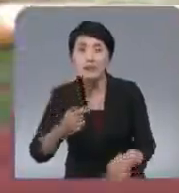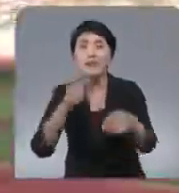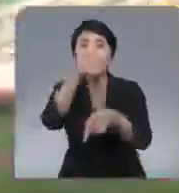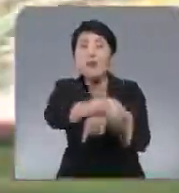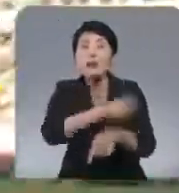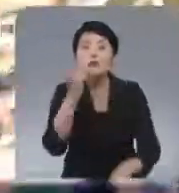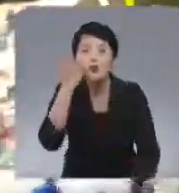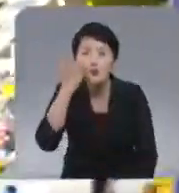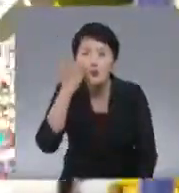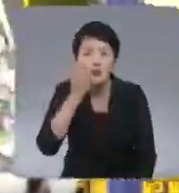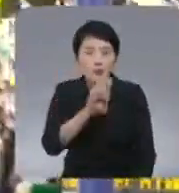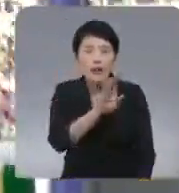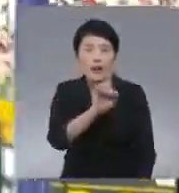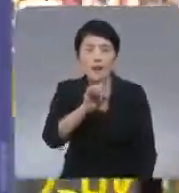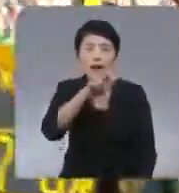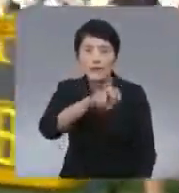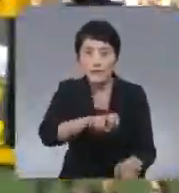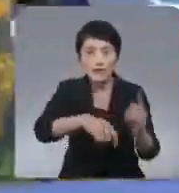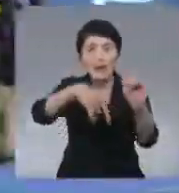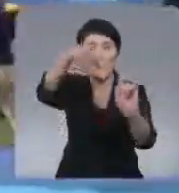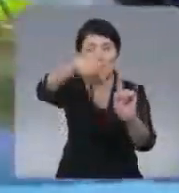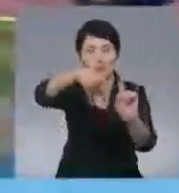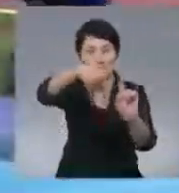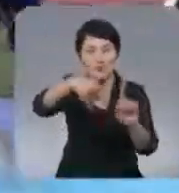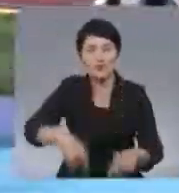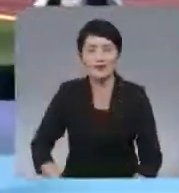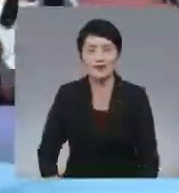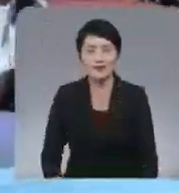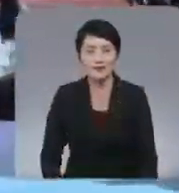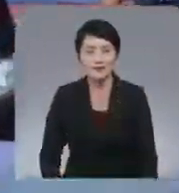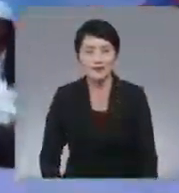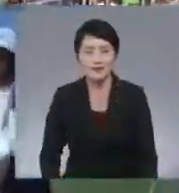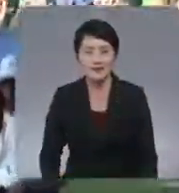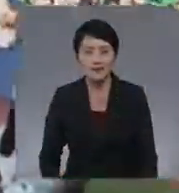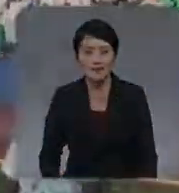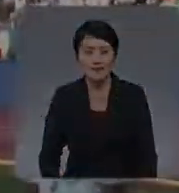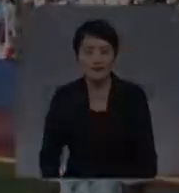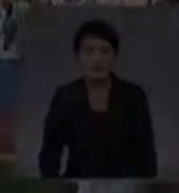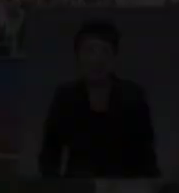olympiasieger brahim aus katar mit übersprungenen 2 meter 37